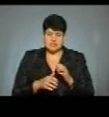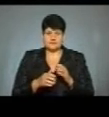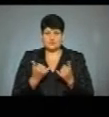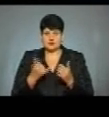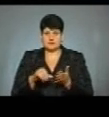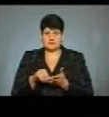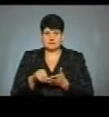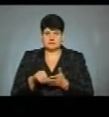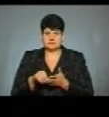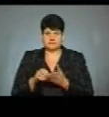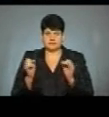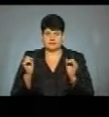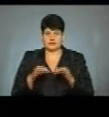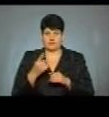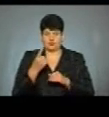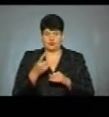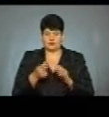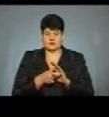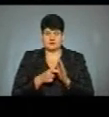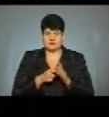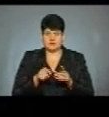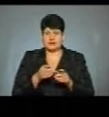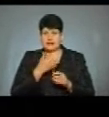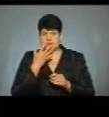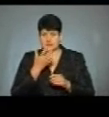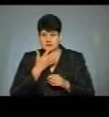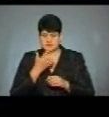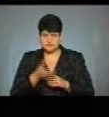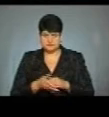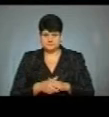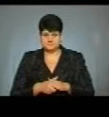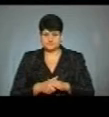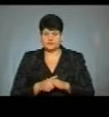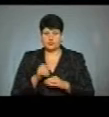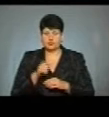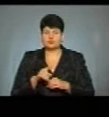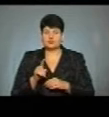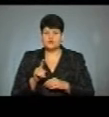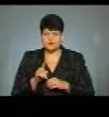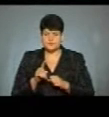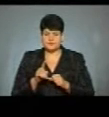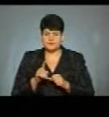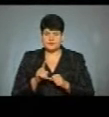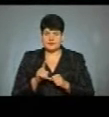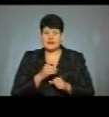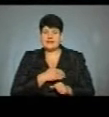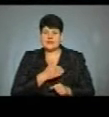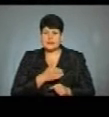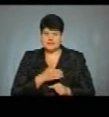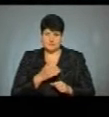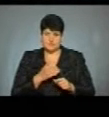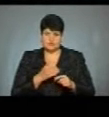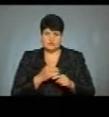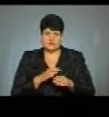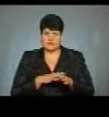представники зібралися в одну кімнату, де тепліша температура, тому що температурний режим в